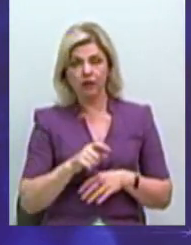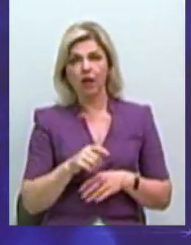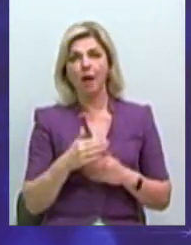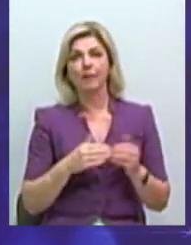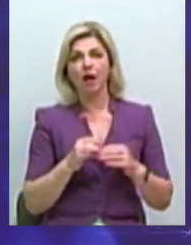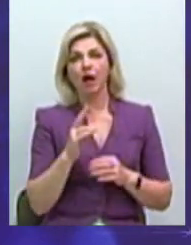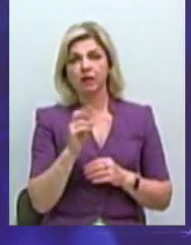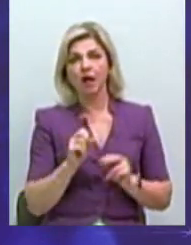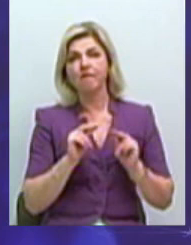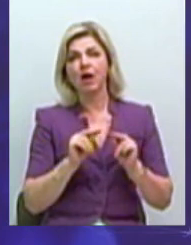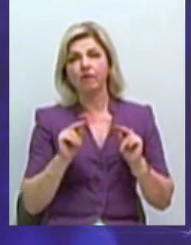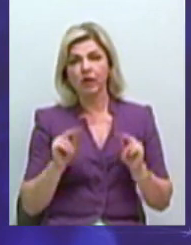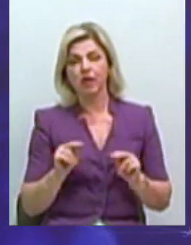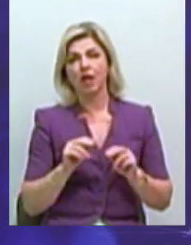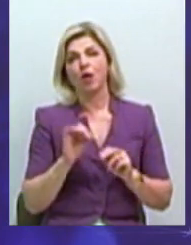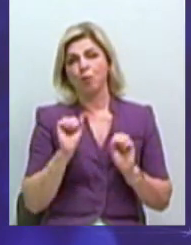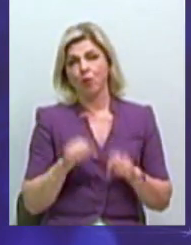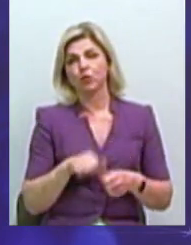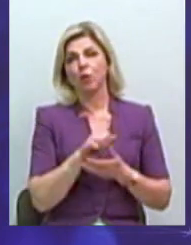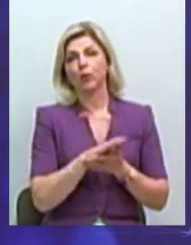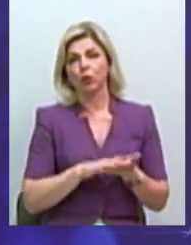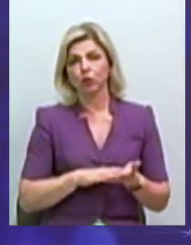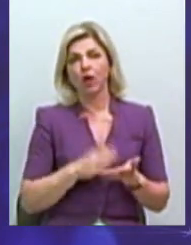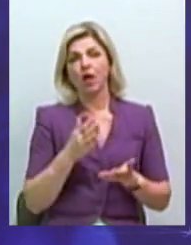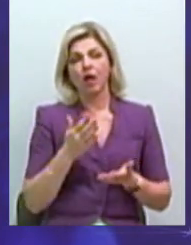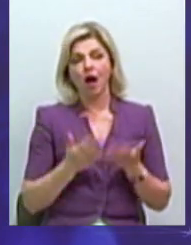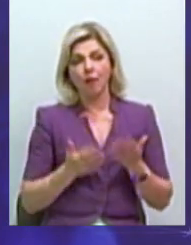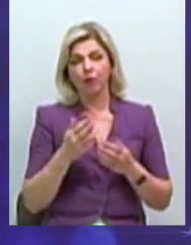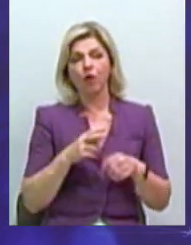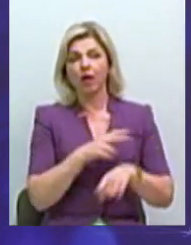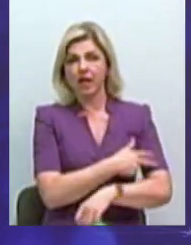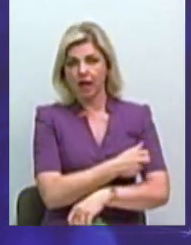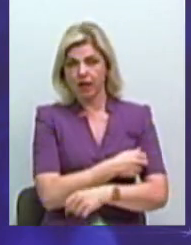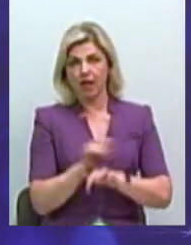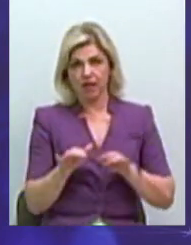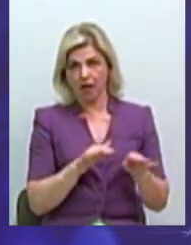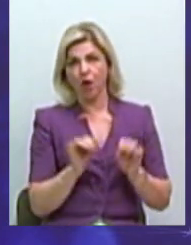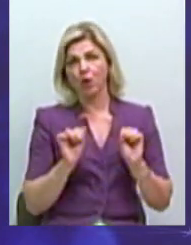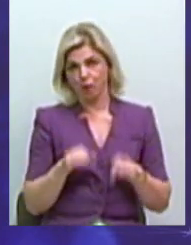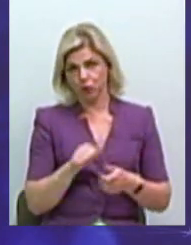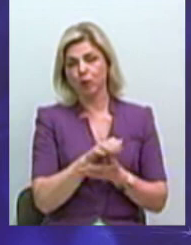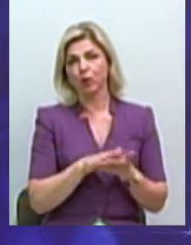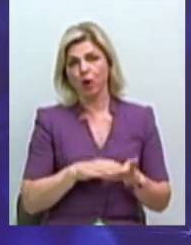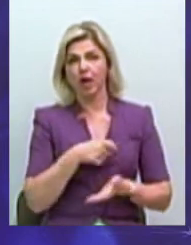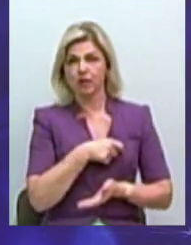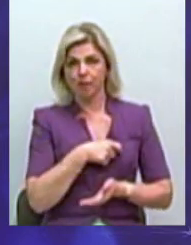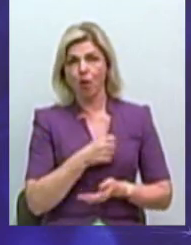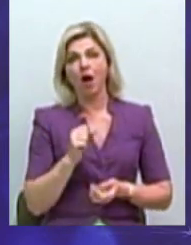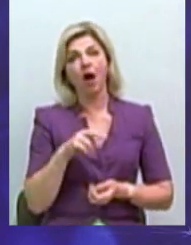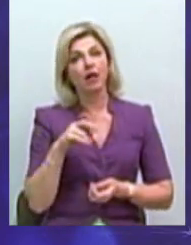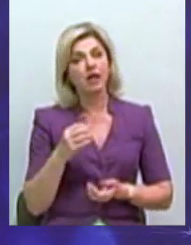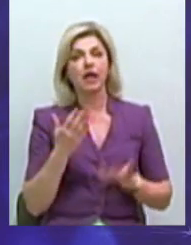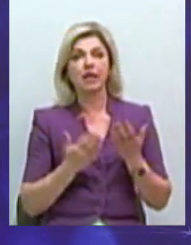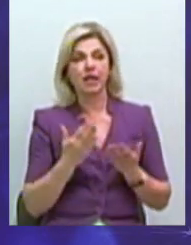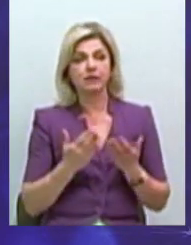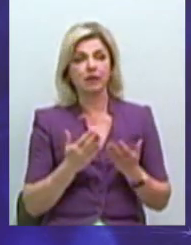практика, викладацька діяльність може продовжуватись, або якась творча діяльність може продовжуватись народним депутатом України. Але якщо вона,